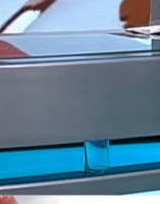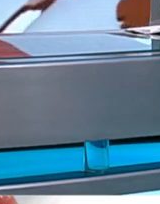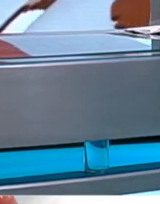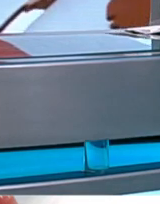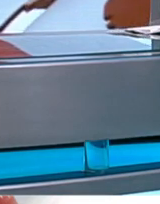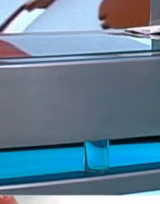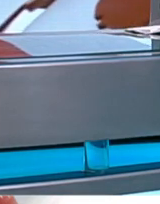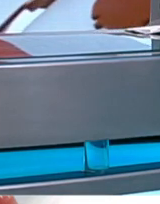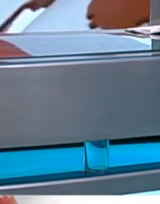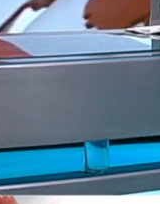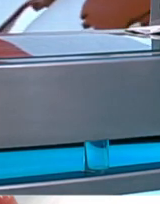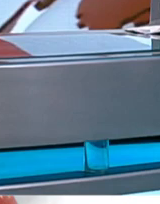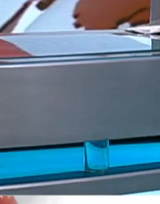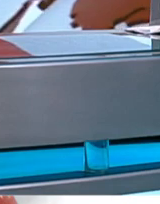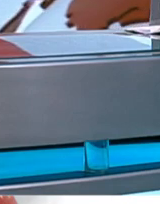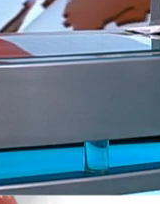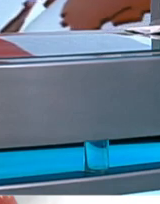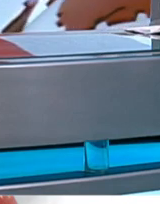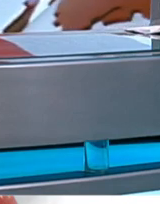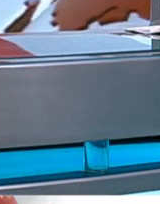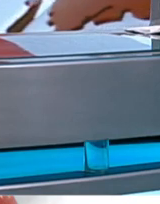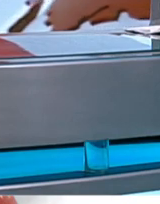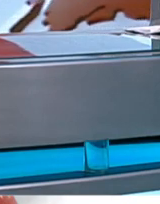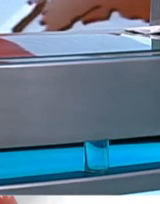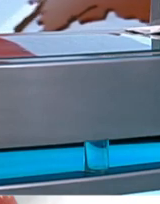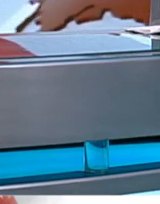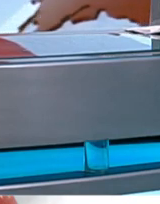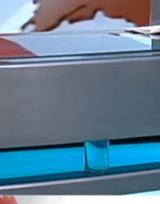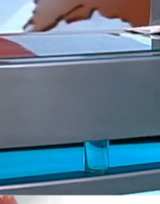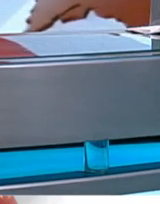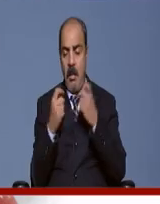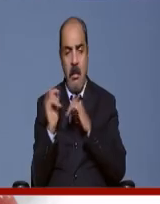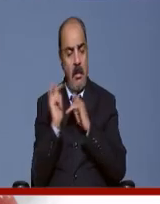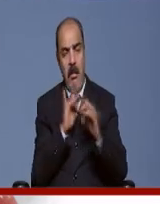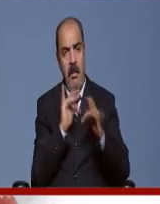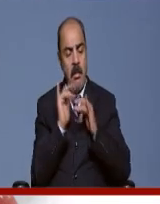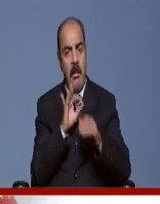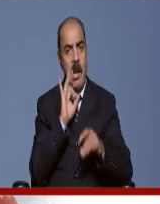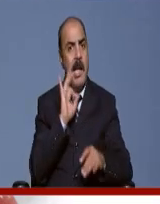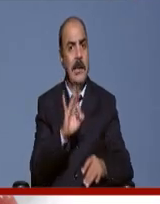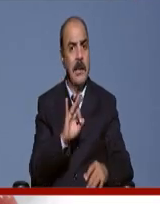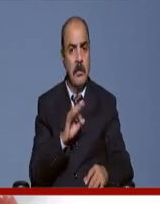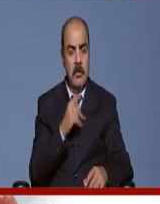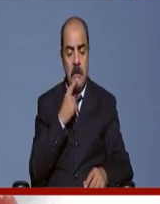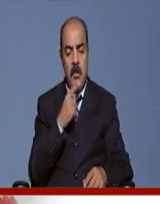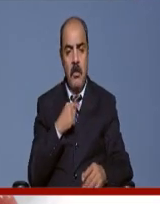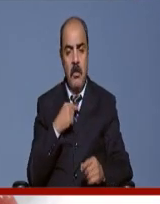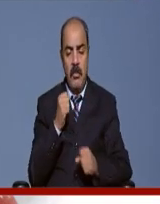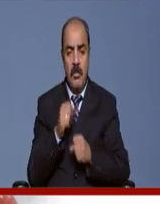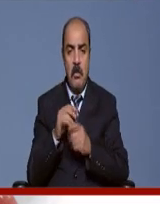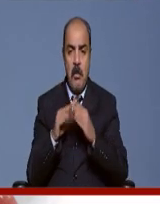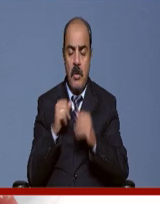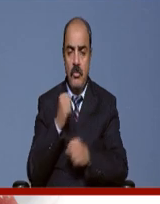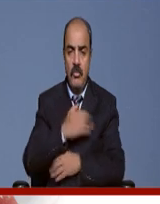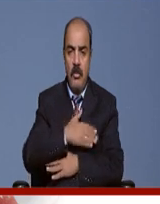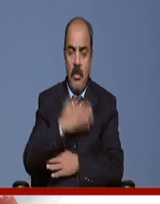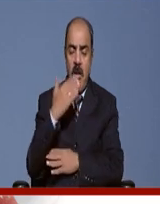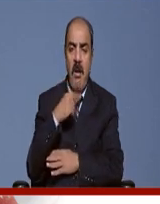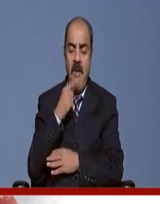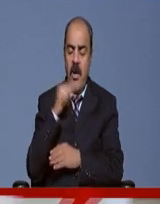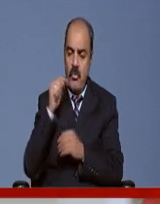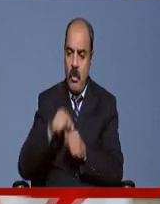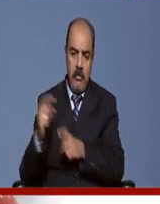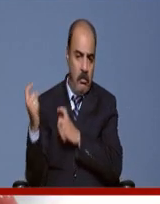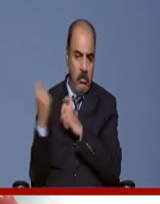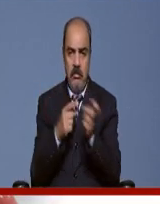ماكرون ما تفعله مصر بشان المساعدات المقدمه لقطاع غزه اود ان احيي ما تفعله مصر لسكان غزه اليوم